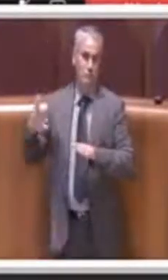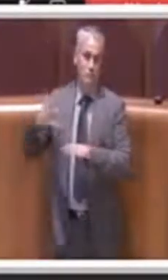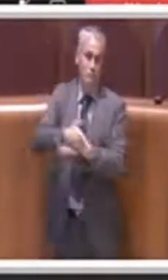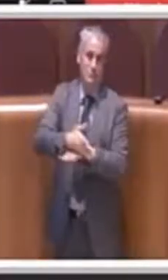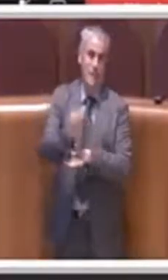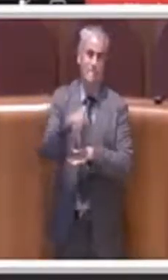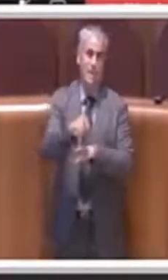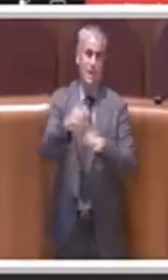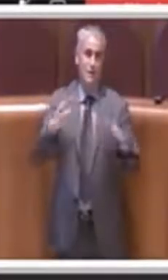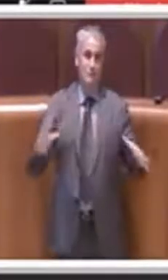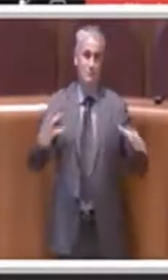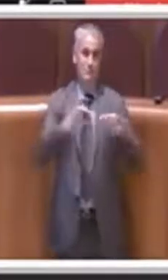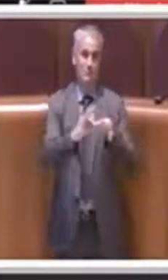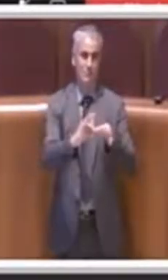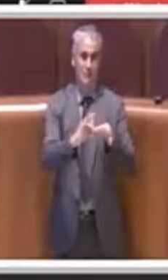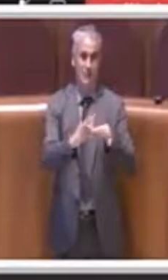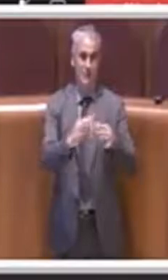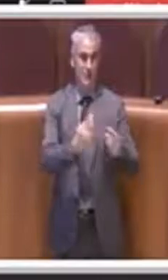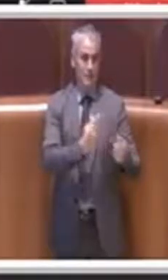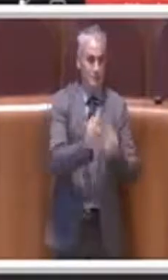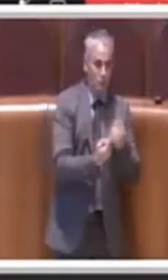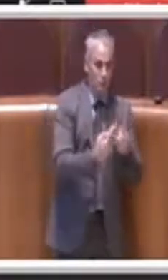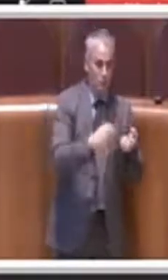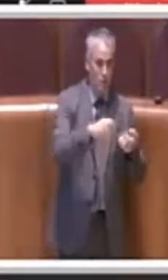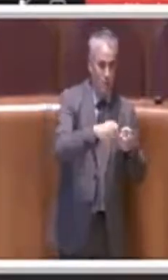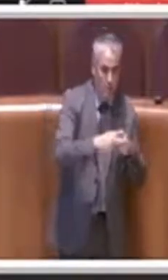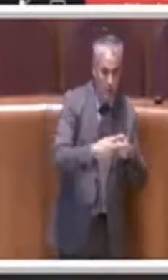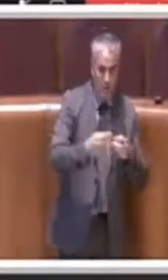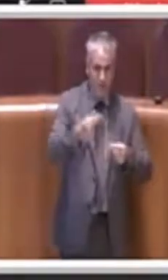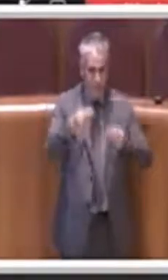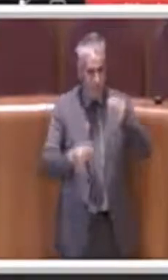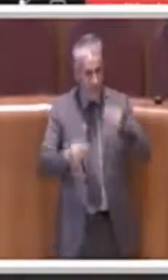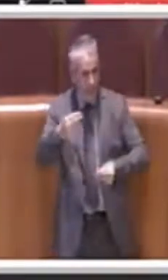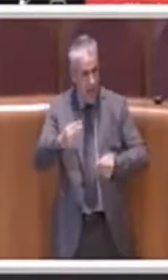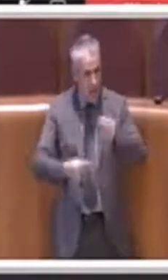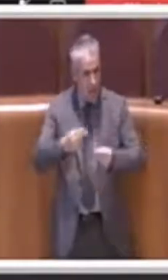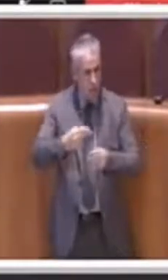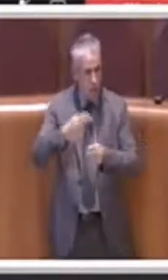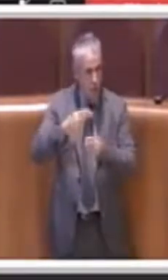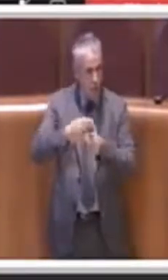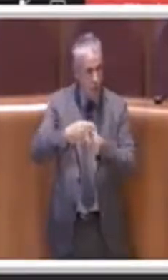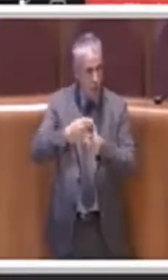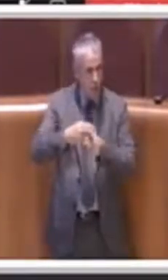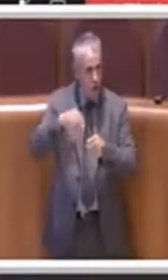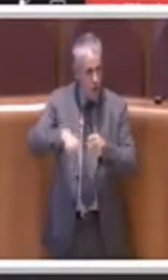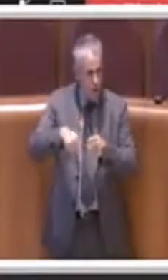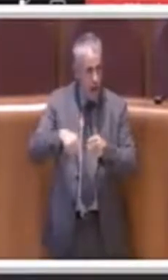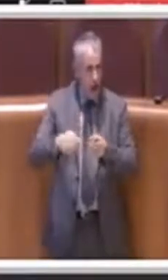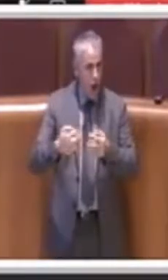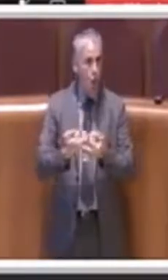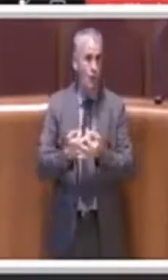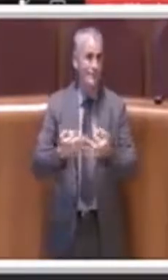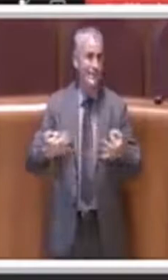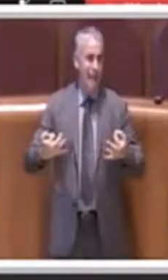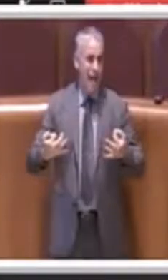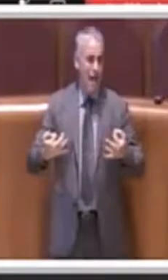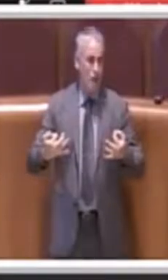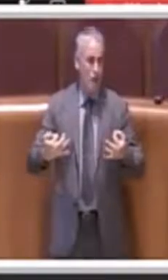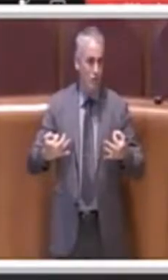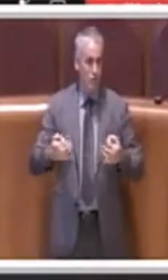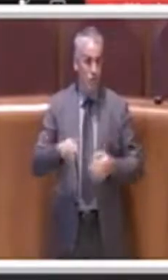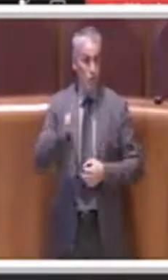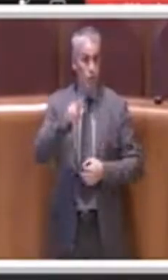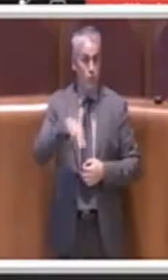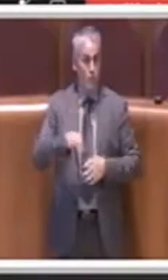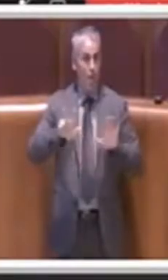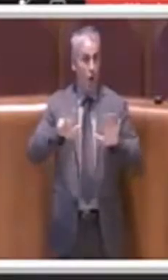che potevano essere, no, la gestione del bilancio cosiddetto ordinario, quello ante